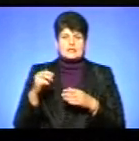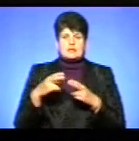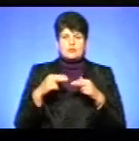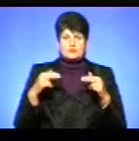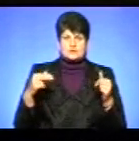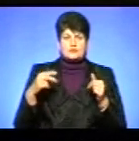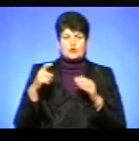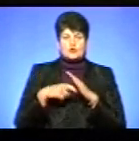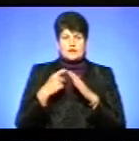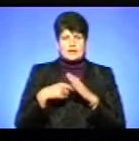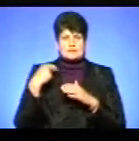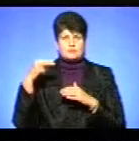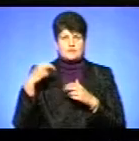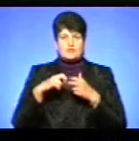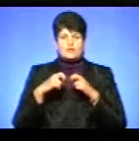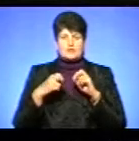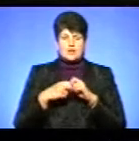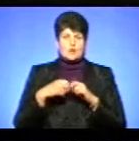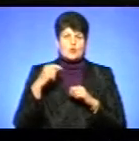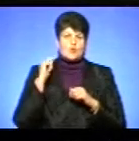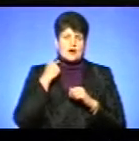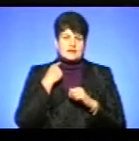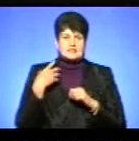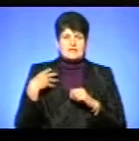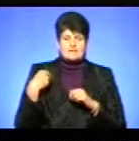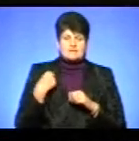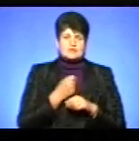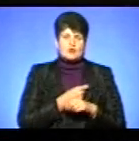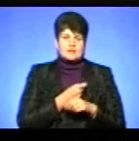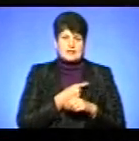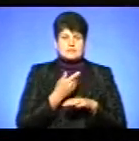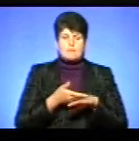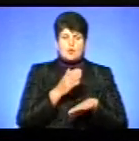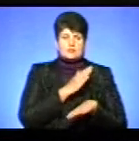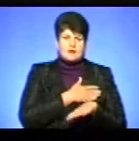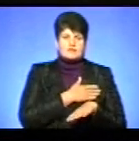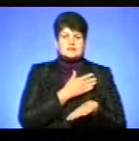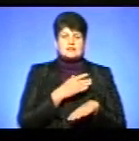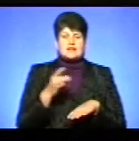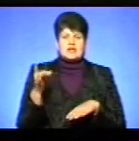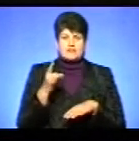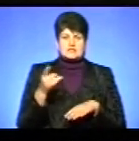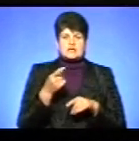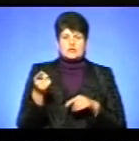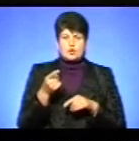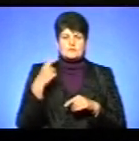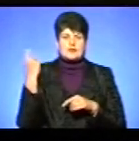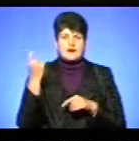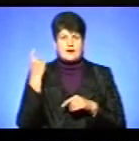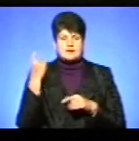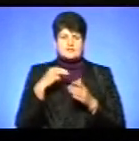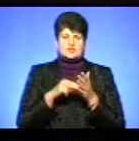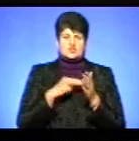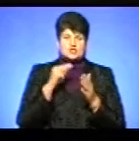Донецькій, Запорізькій, Івано-Франківській, Луганській, Львівській, Одеській, Полтавській, Рівненській, Тернопільській, Харківській, Хмельницькій,